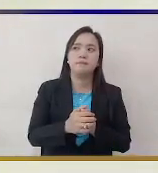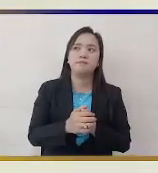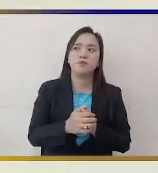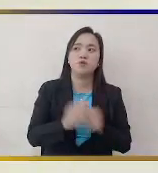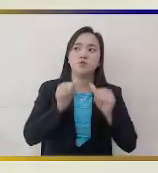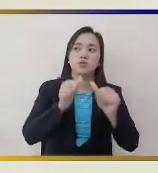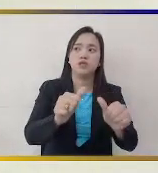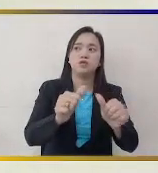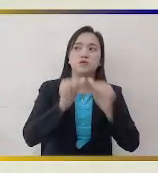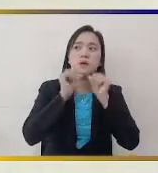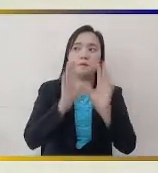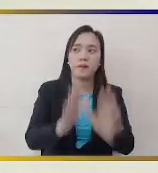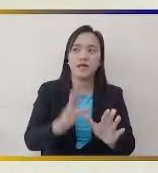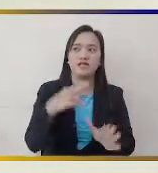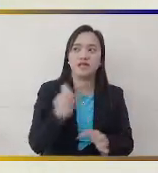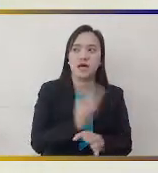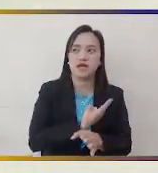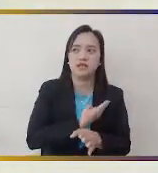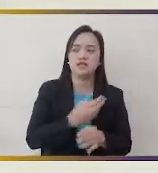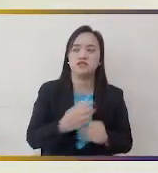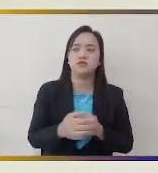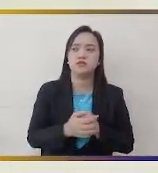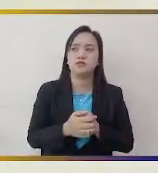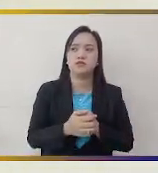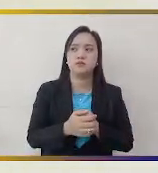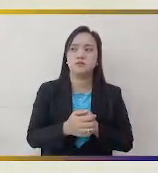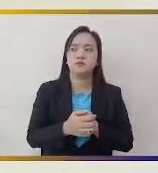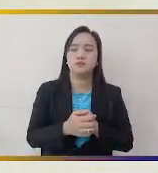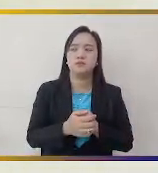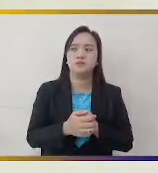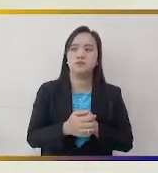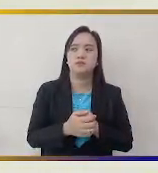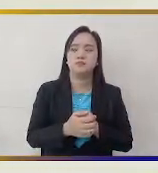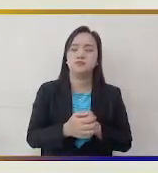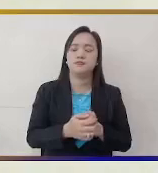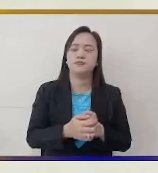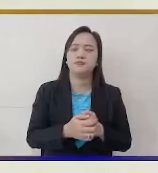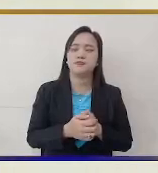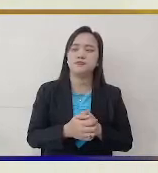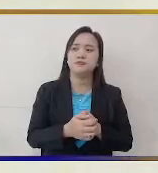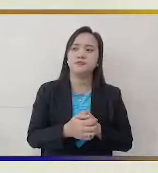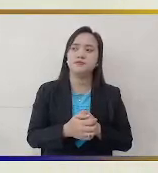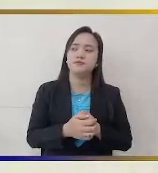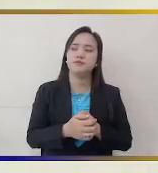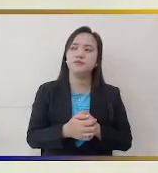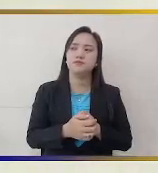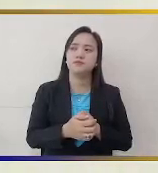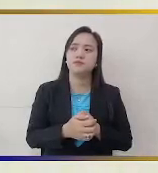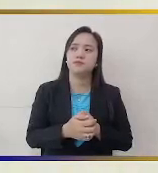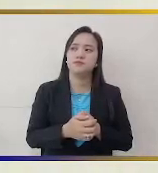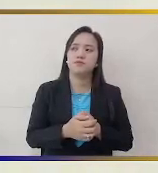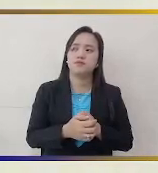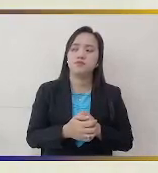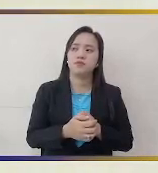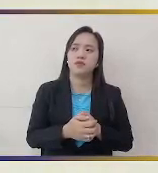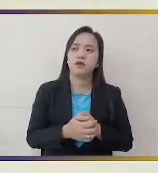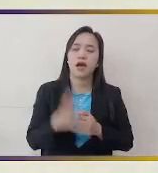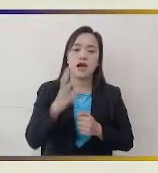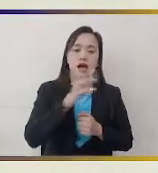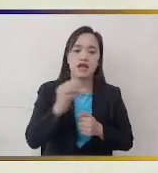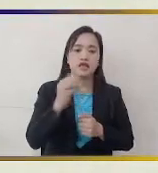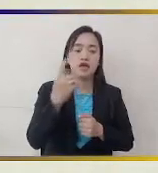natin napakahirap kaya na ah yung lumikha sayo ay pagsisinungalingan mo